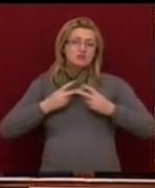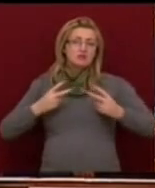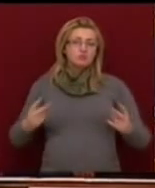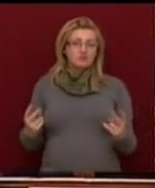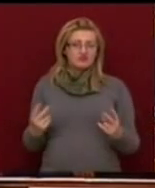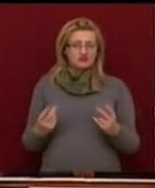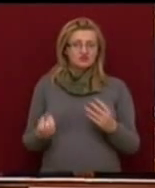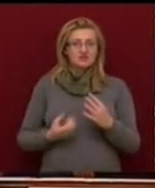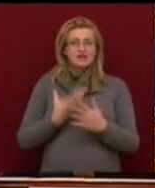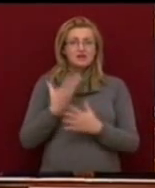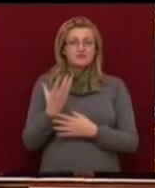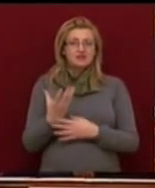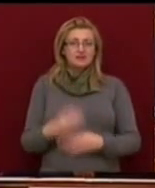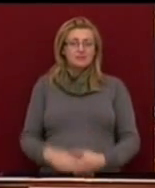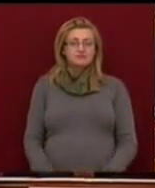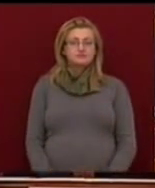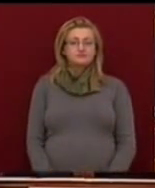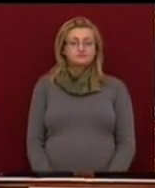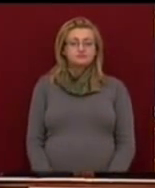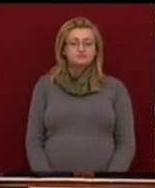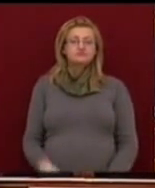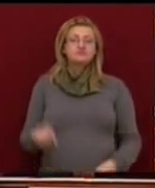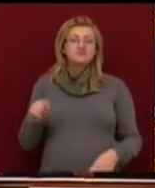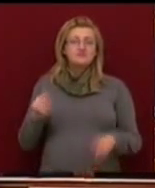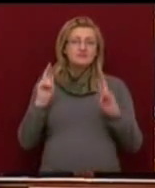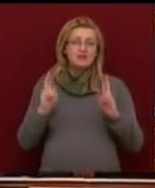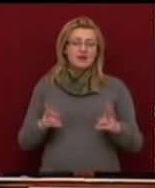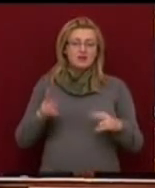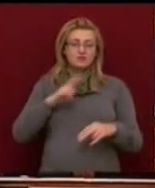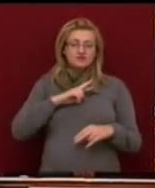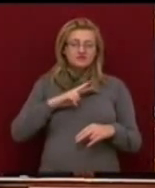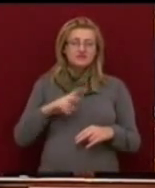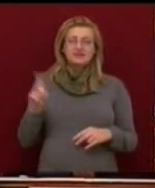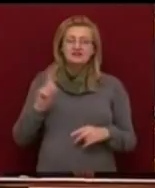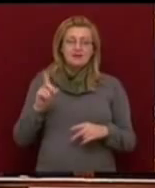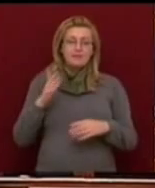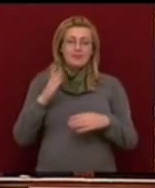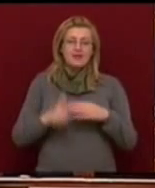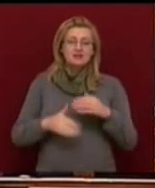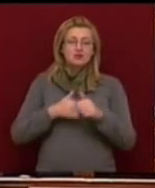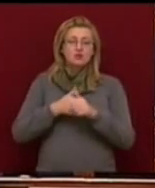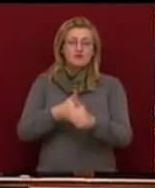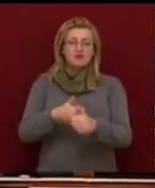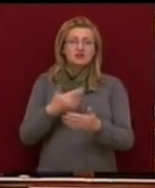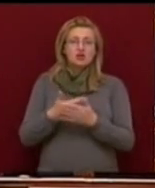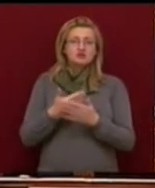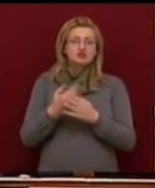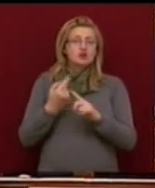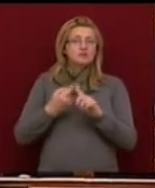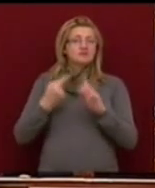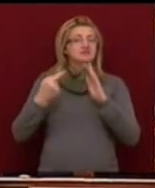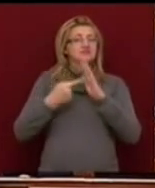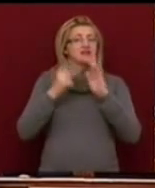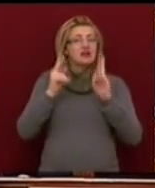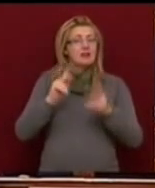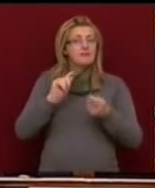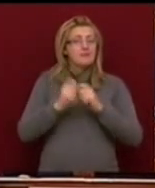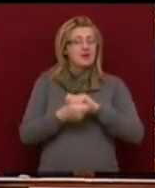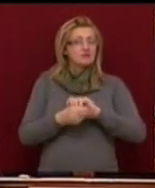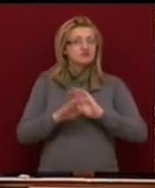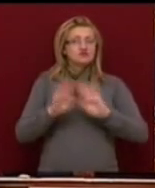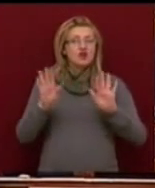kibővítése teremtette meg. Ezt meg kell őrizni. Nem az eddig követett gazdaságpolitika céljait kell megváltoztatni,